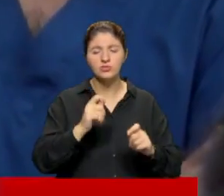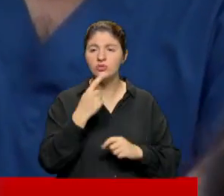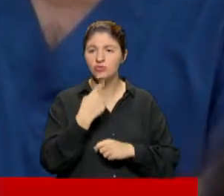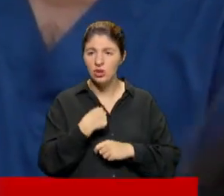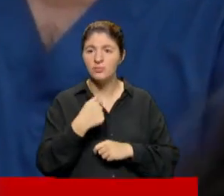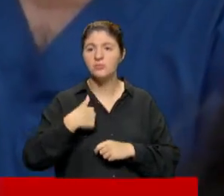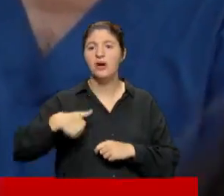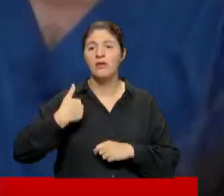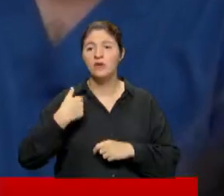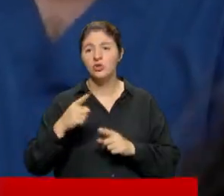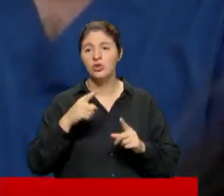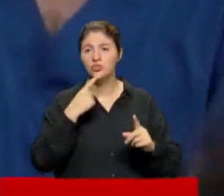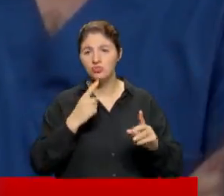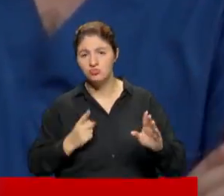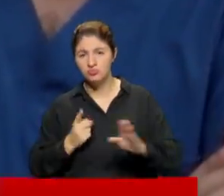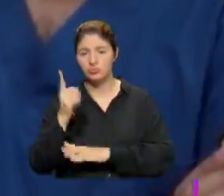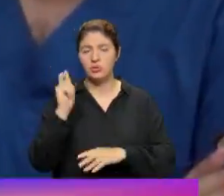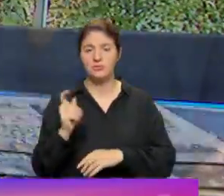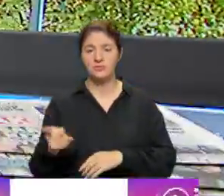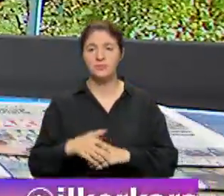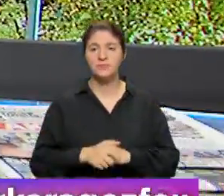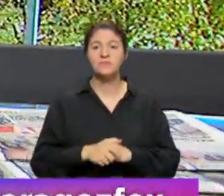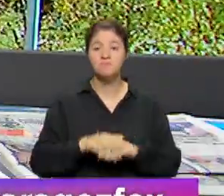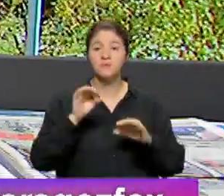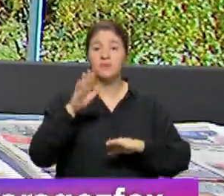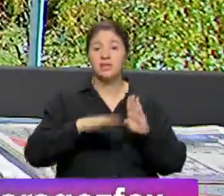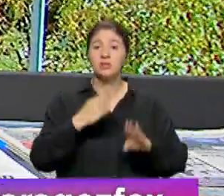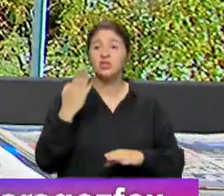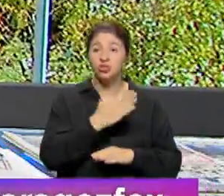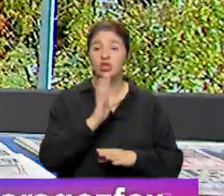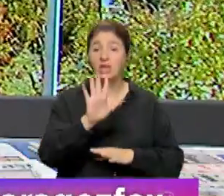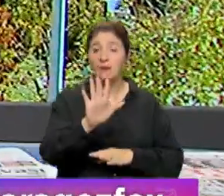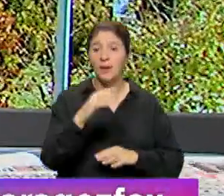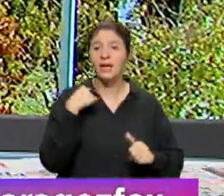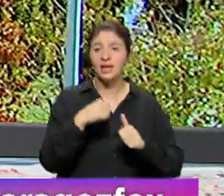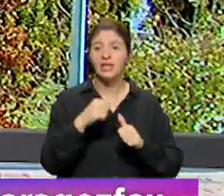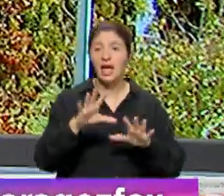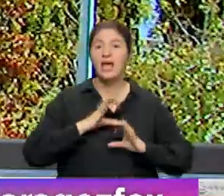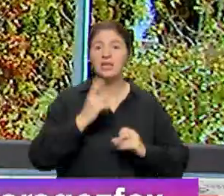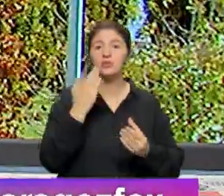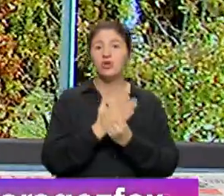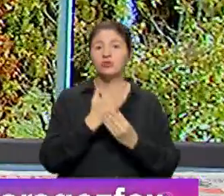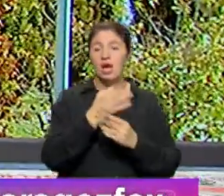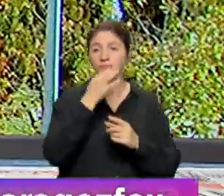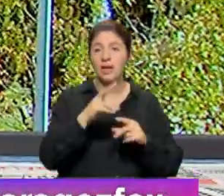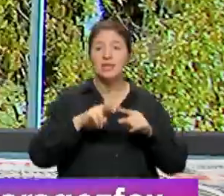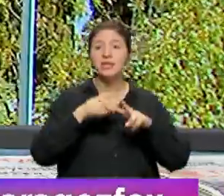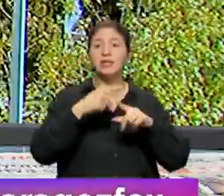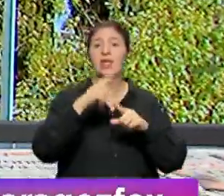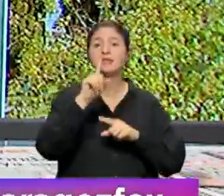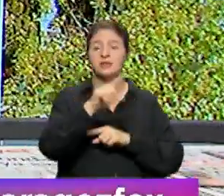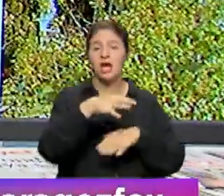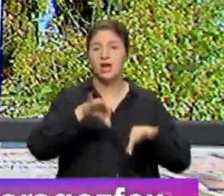söylediler bizim avukatlarımız suç duyurusunda bulundular şimdi reklamlara gideceğiz Yalnız yine etkili bir dosya haberle Nazlı yere